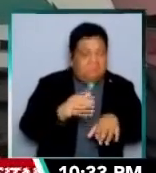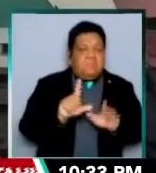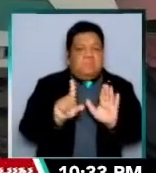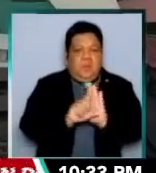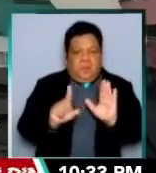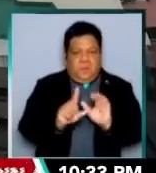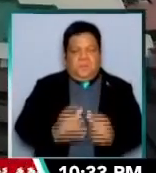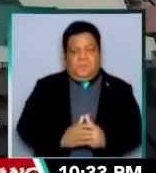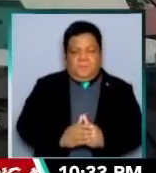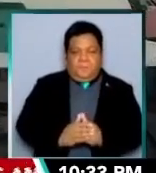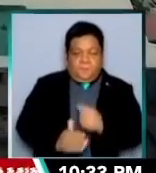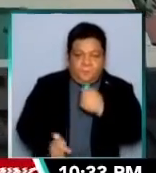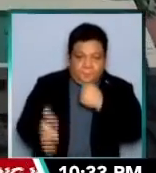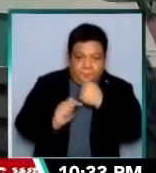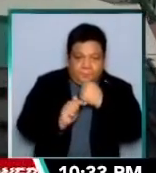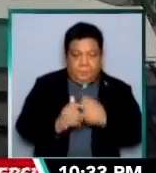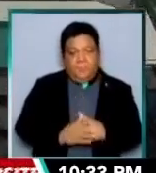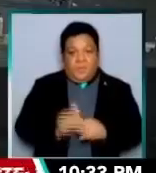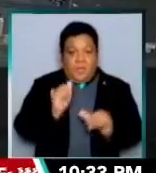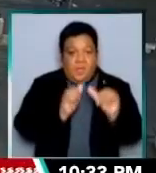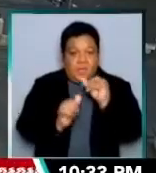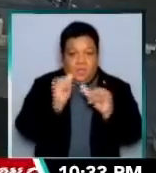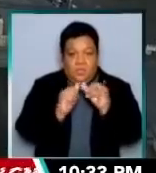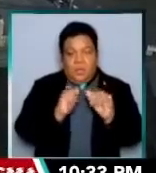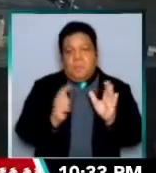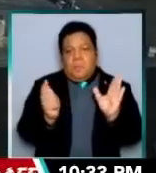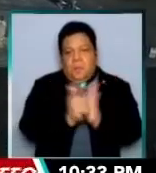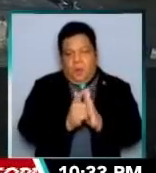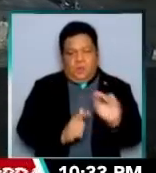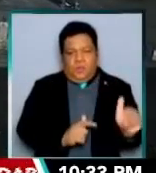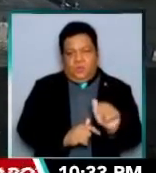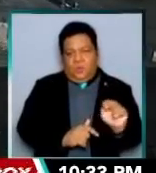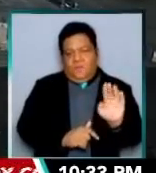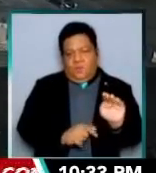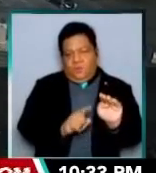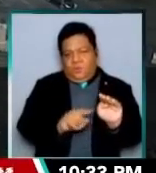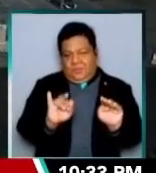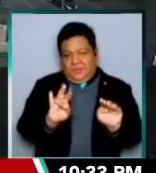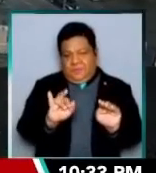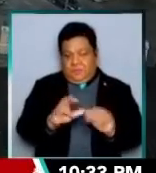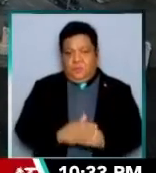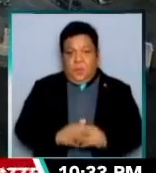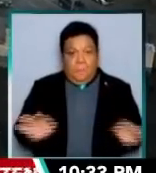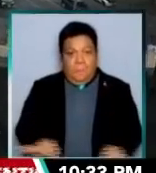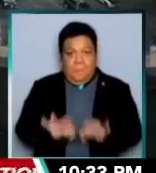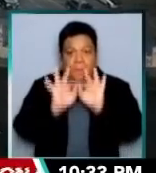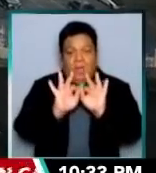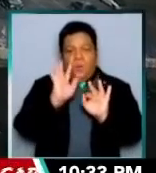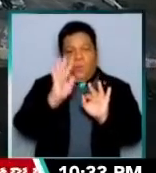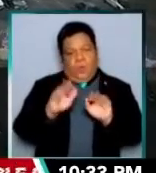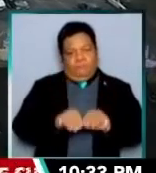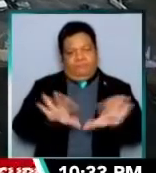ban din mula January 14 hanggang 17. Online naman ang mga misa ng Archdiocesan Shrine of Santo Niño ng